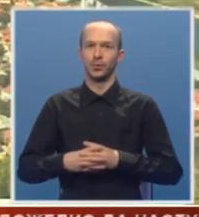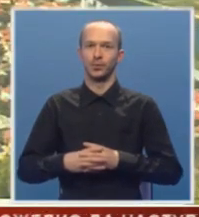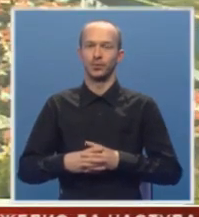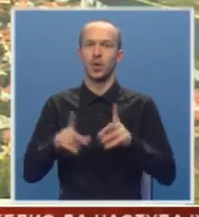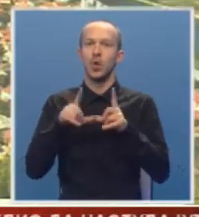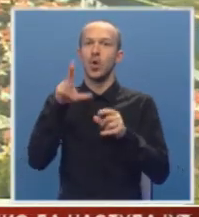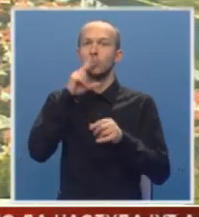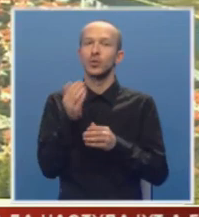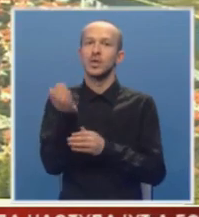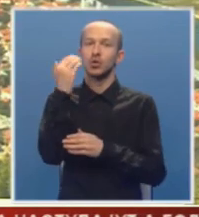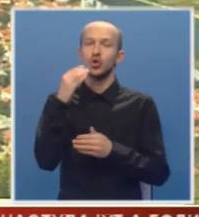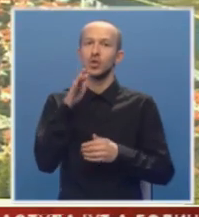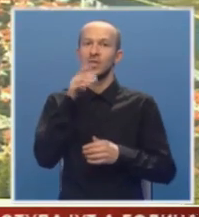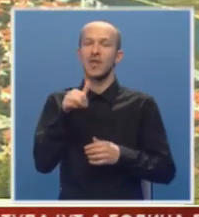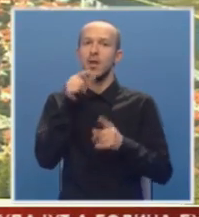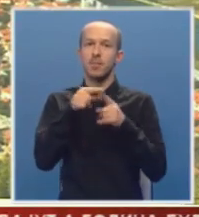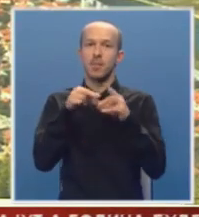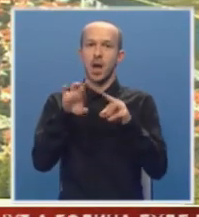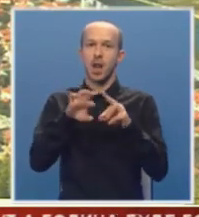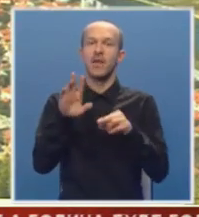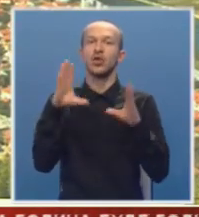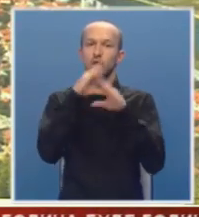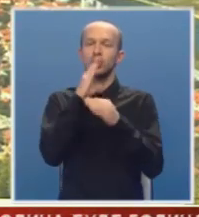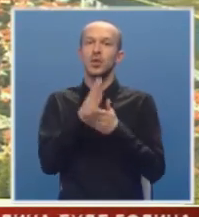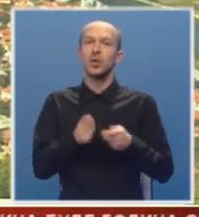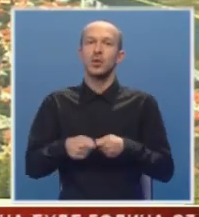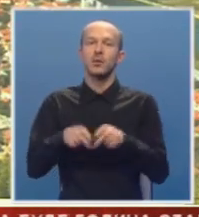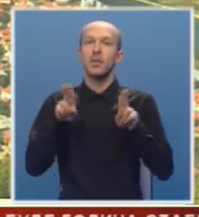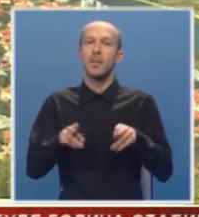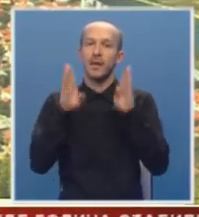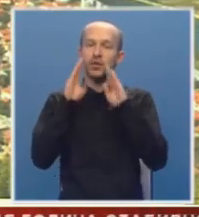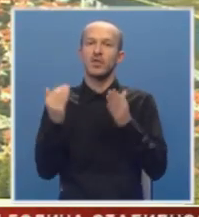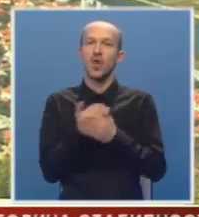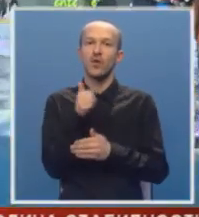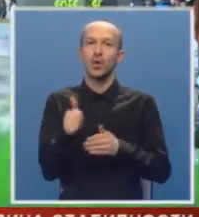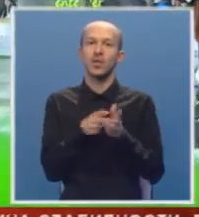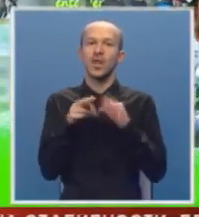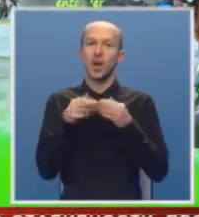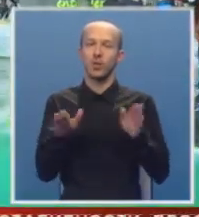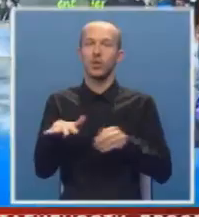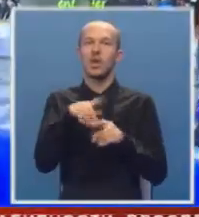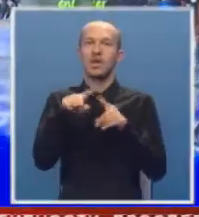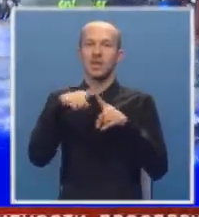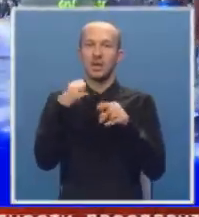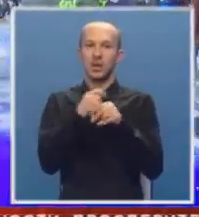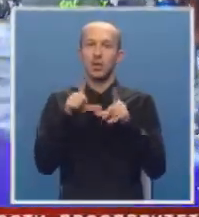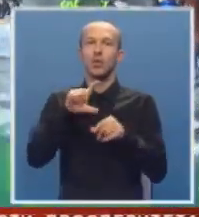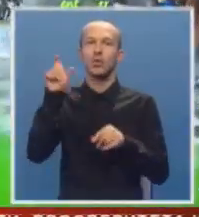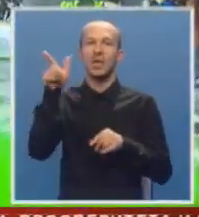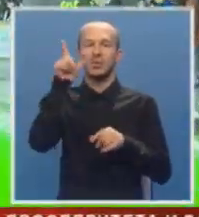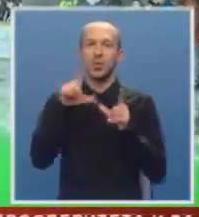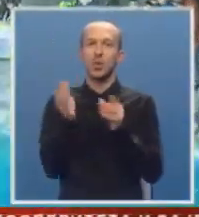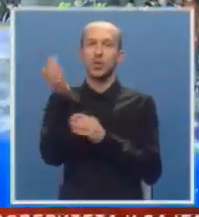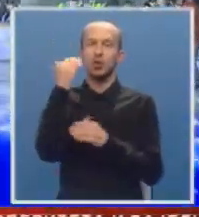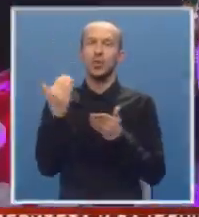U opštinama istočnom Sarajevo i Pale večeras će biti organizovan doček pravoslavne nove godine na otvorenom na Trgu Republike Srbije u